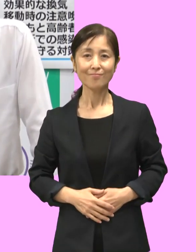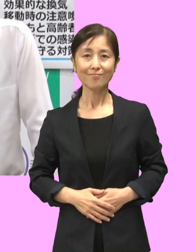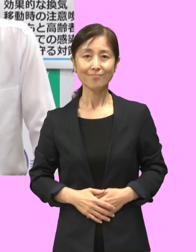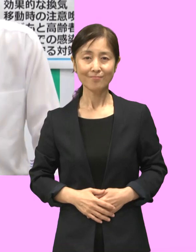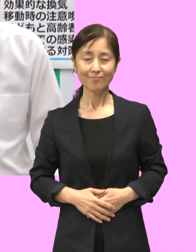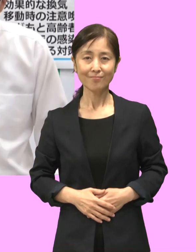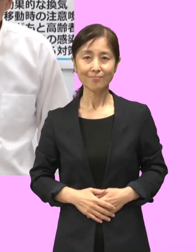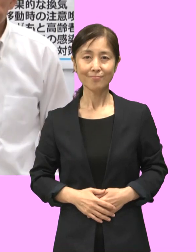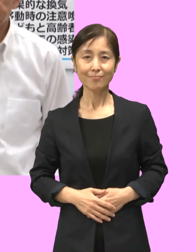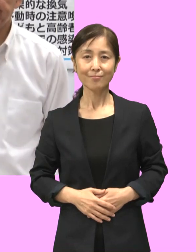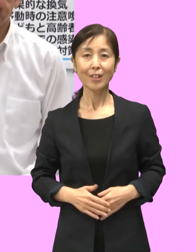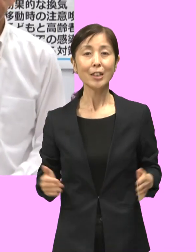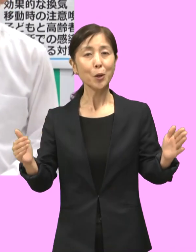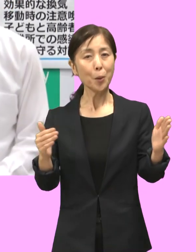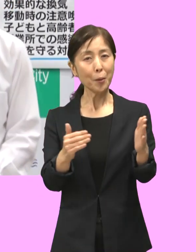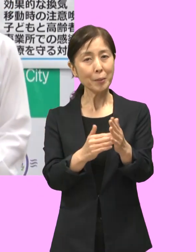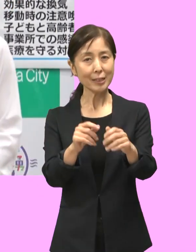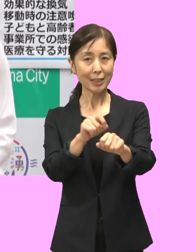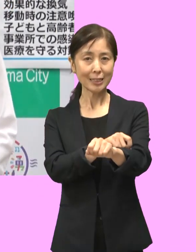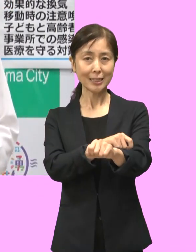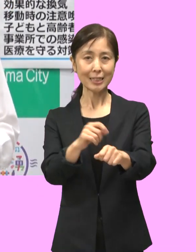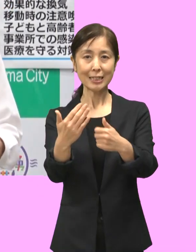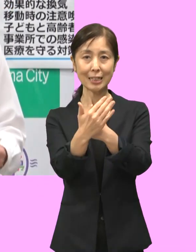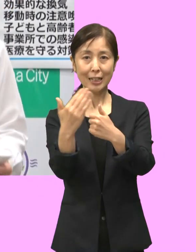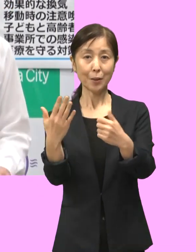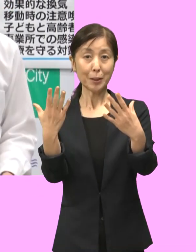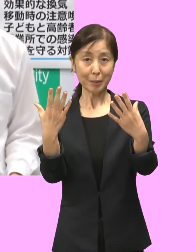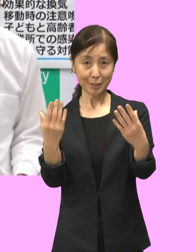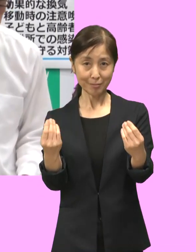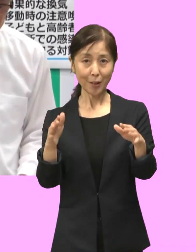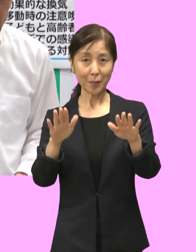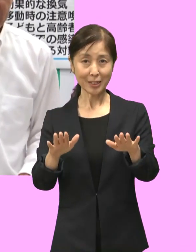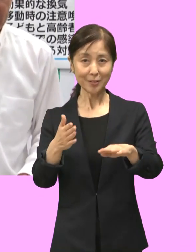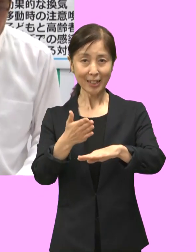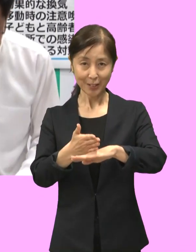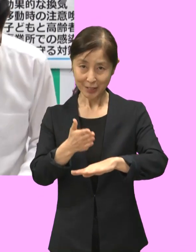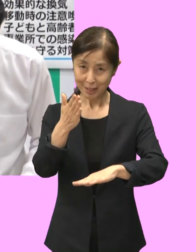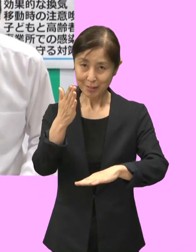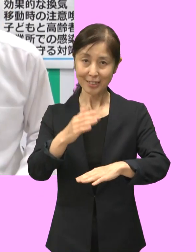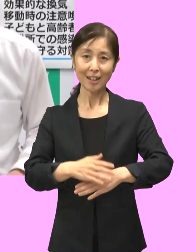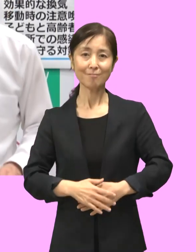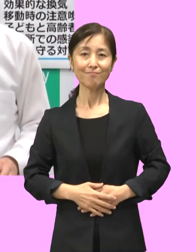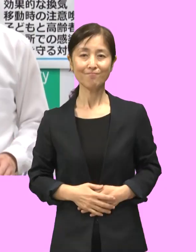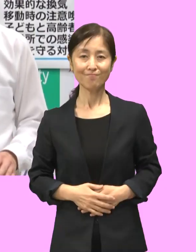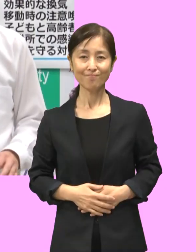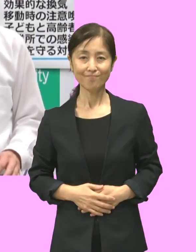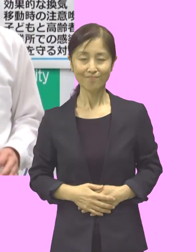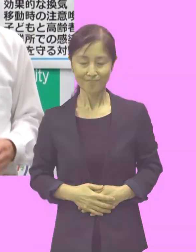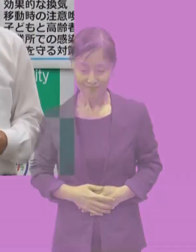内容ですので、はい、以上をもちまして臨時記者会見を終了いたします。本日はありがとうございました。 はい、ありがとうございました。